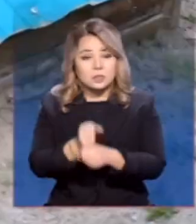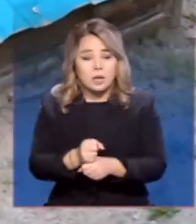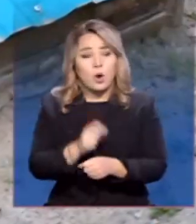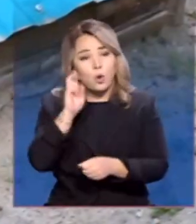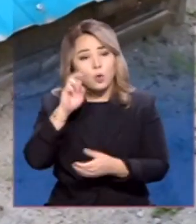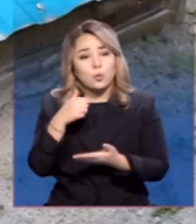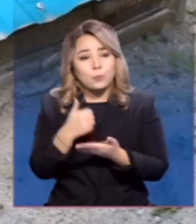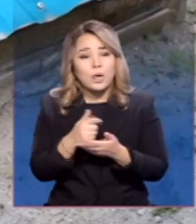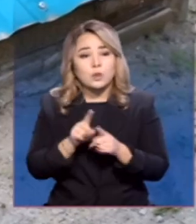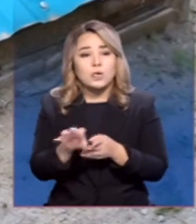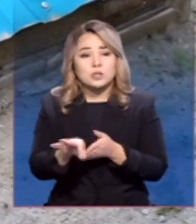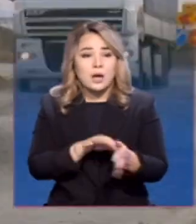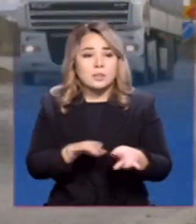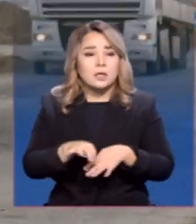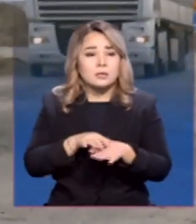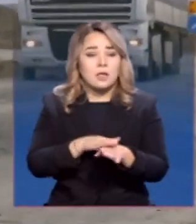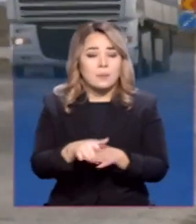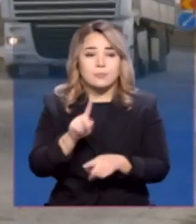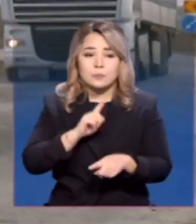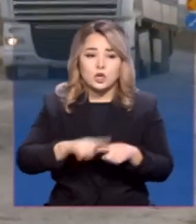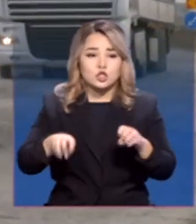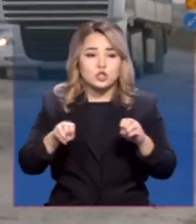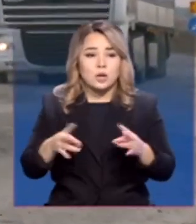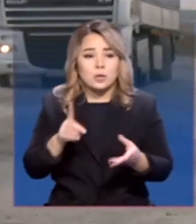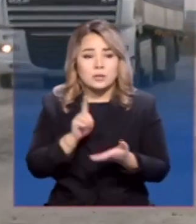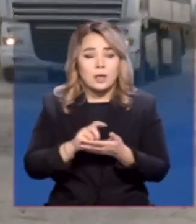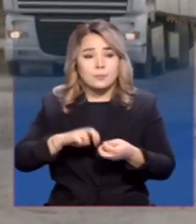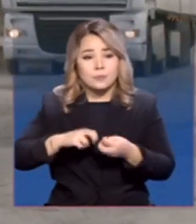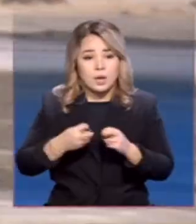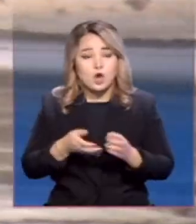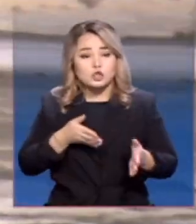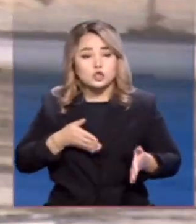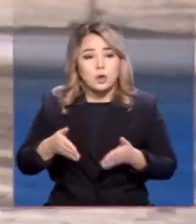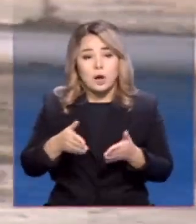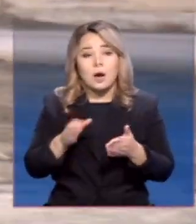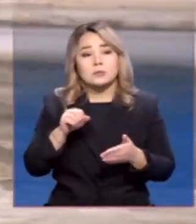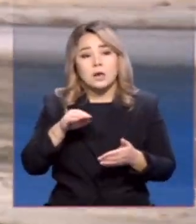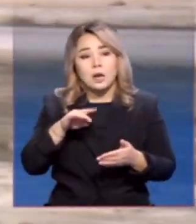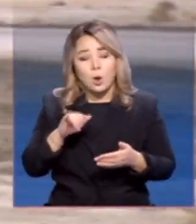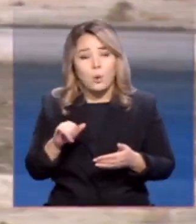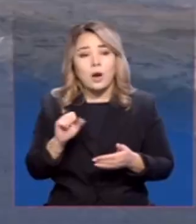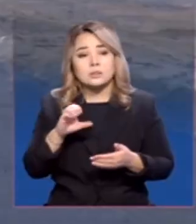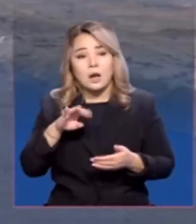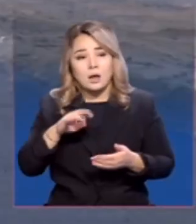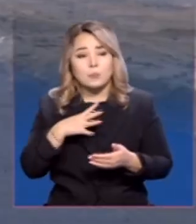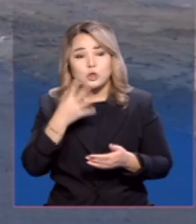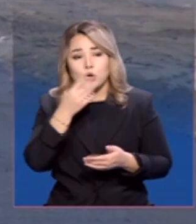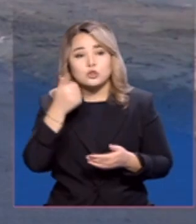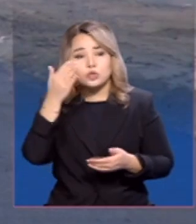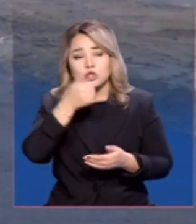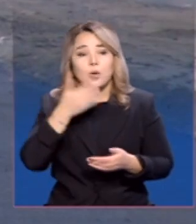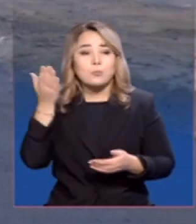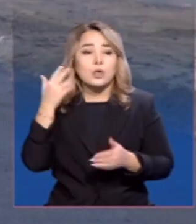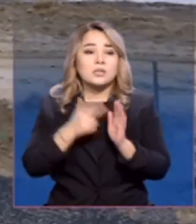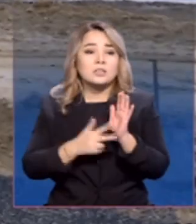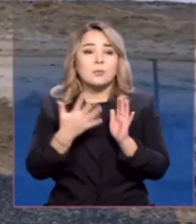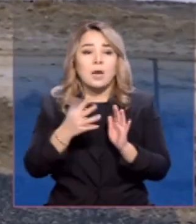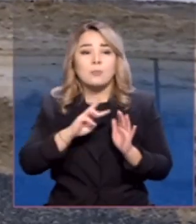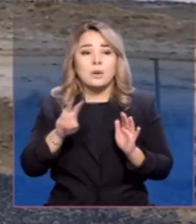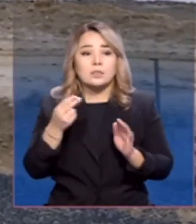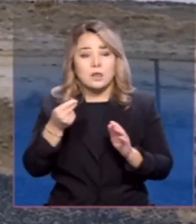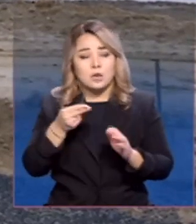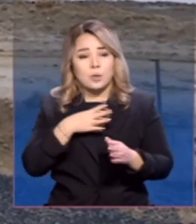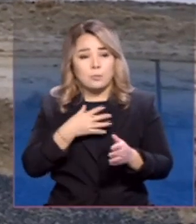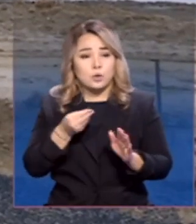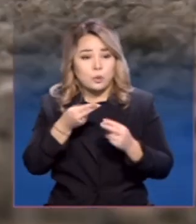пен әкімдіктен шұғыл әрекет керек. Созбалаңға салынған тағы бір сала жол. Атырау-Астрахан трассасына 4 жыл бұрын 85 миллиард теңге бөлінген. Бірақ